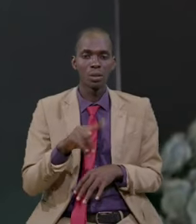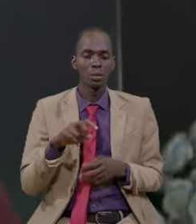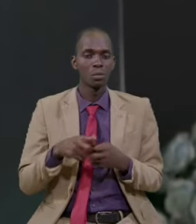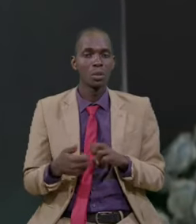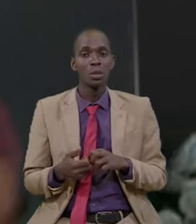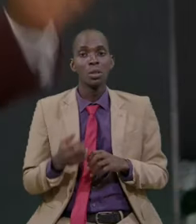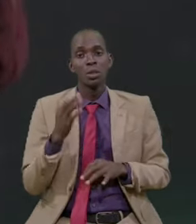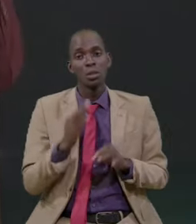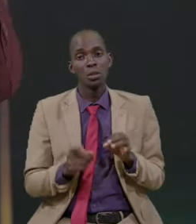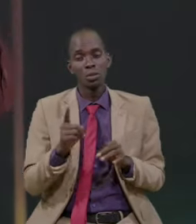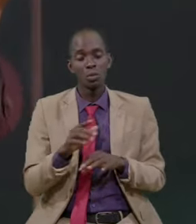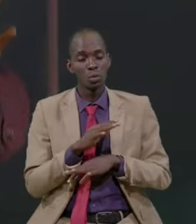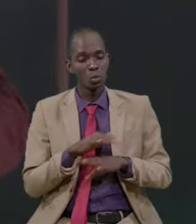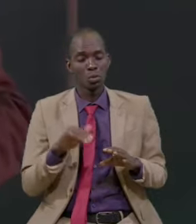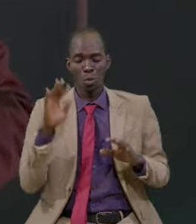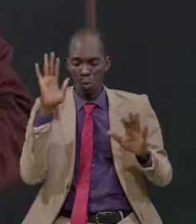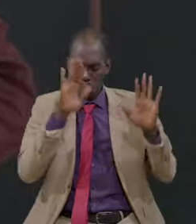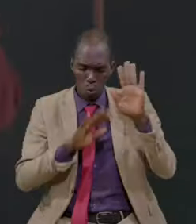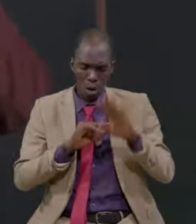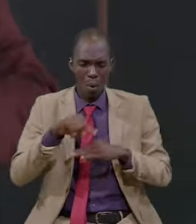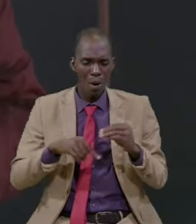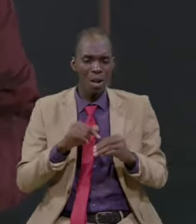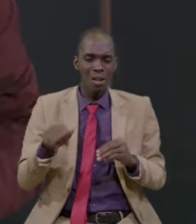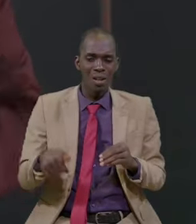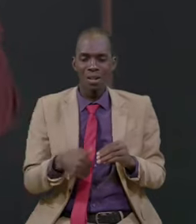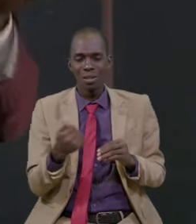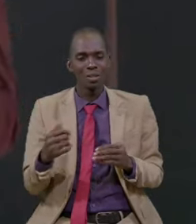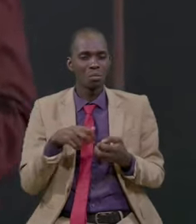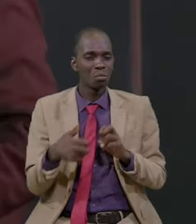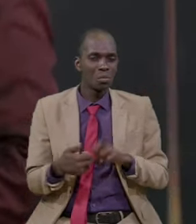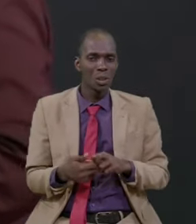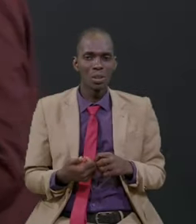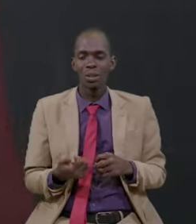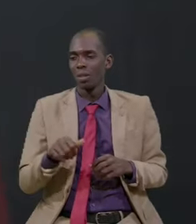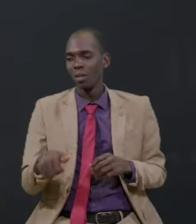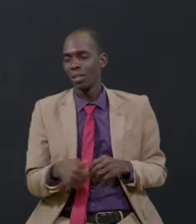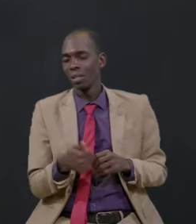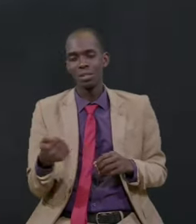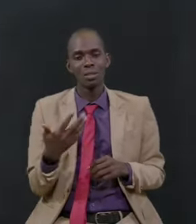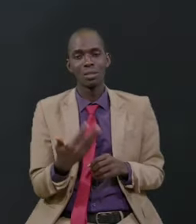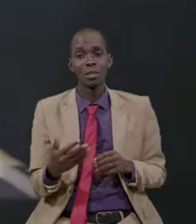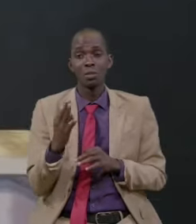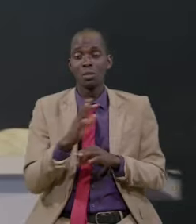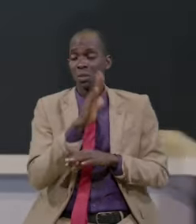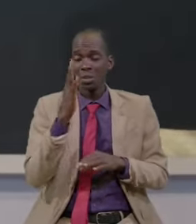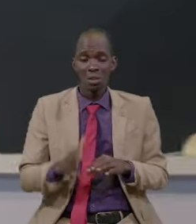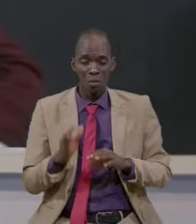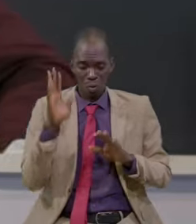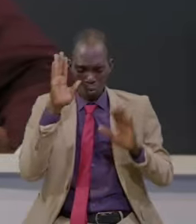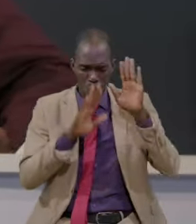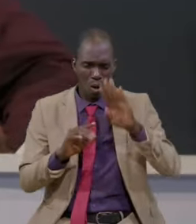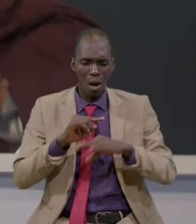Si tu ne te soucies pas de montagnes, si tu ne te soucies pas